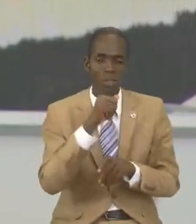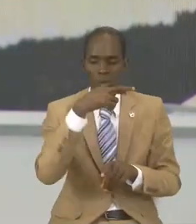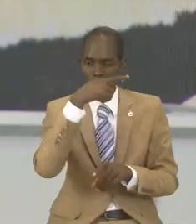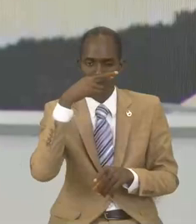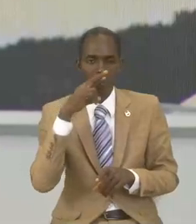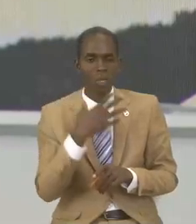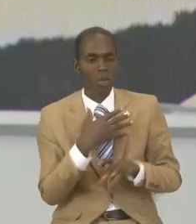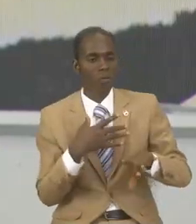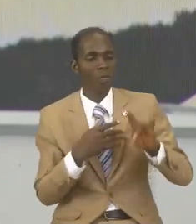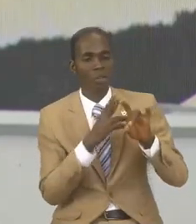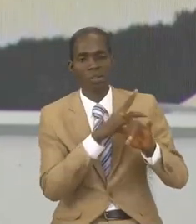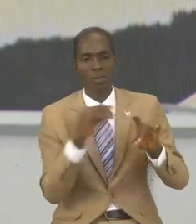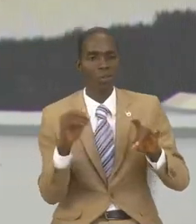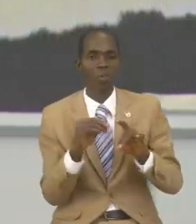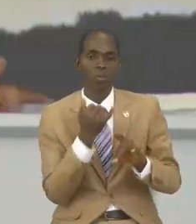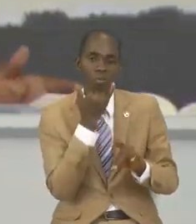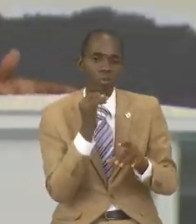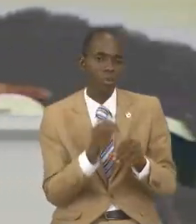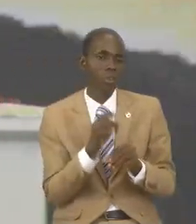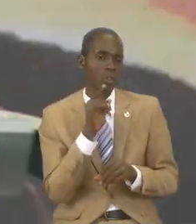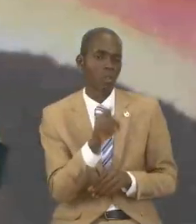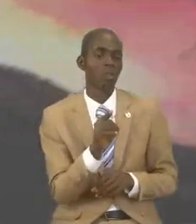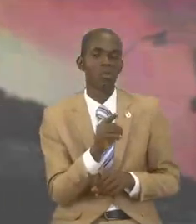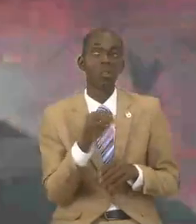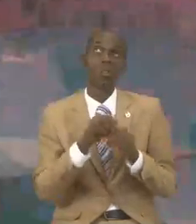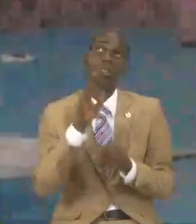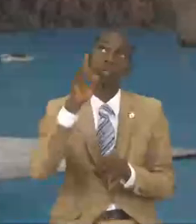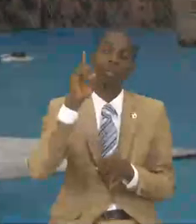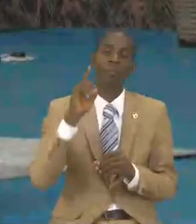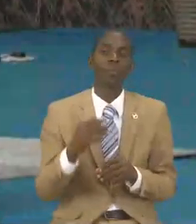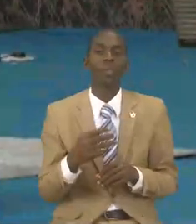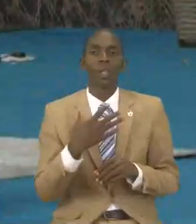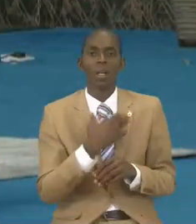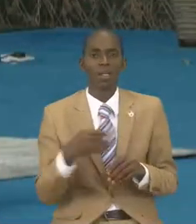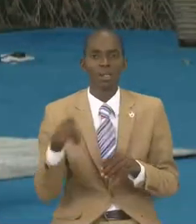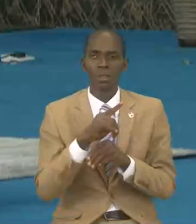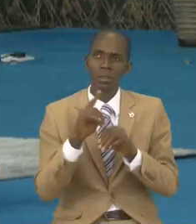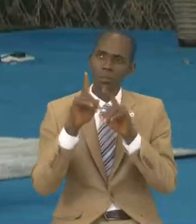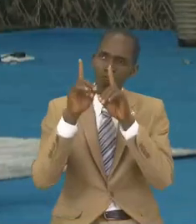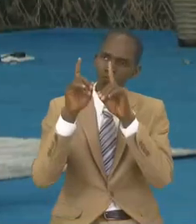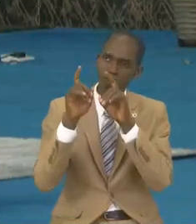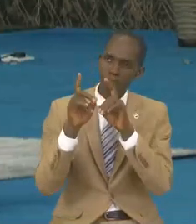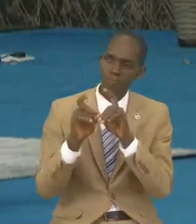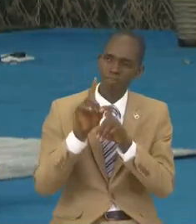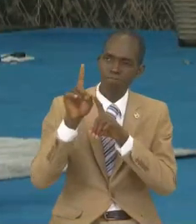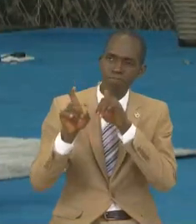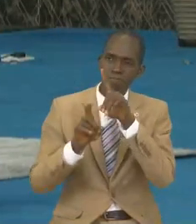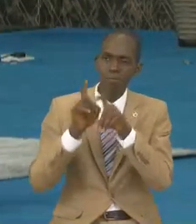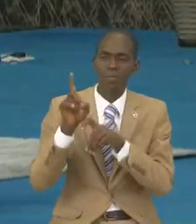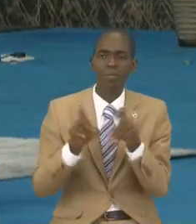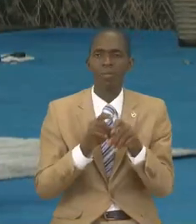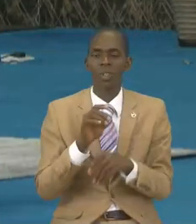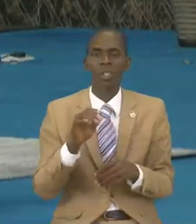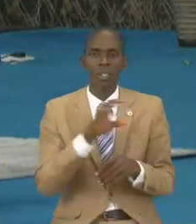lui. Ils l'ont examiné comme quelqu'un qui a fait quelque chose contre le